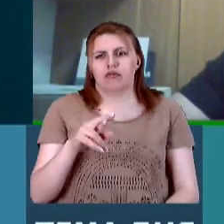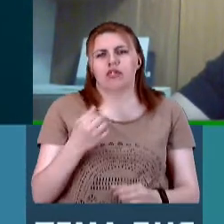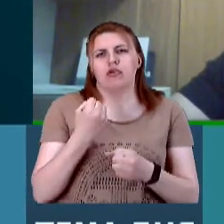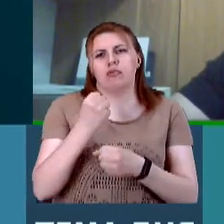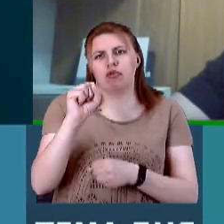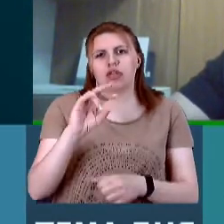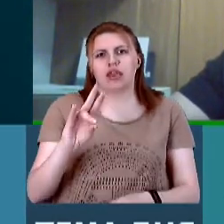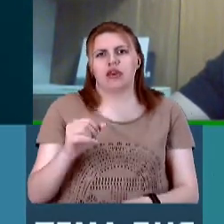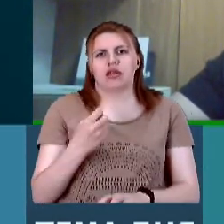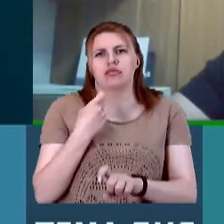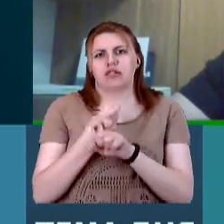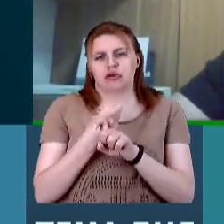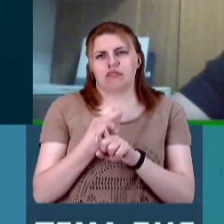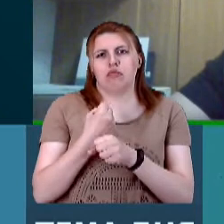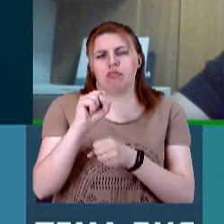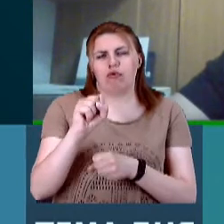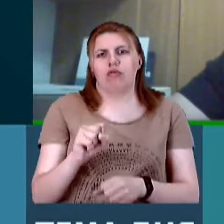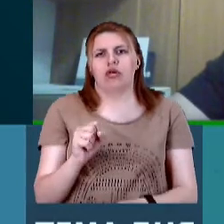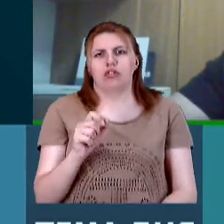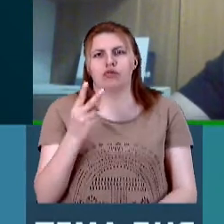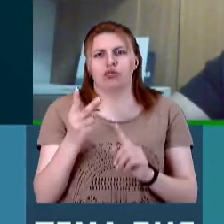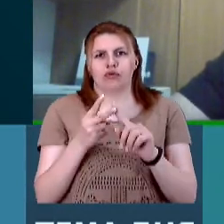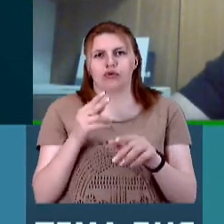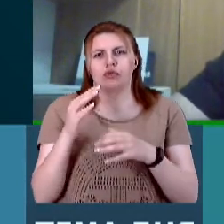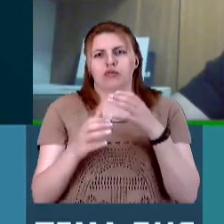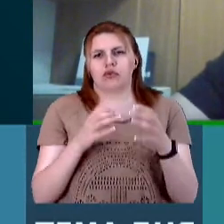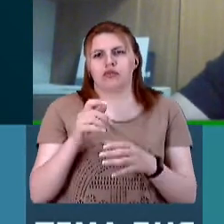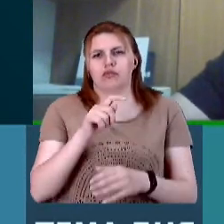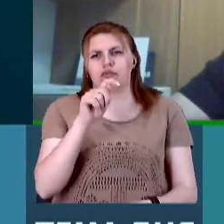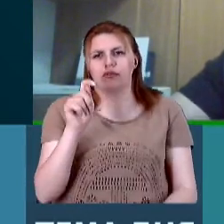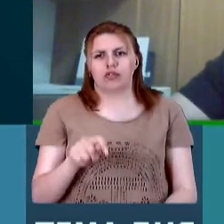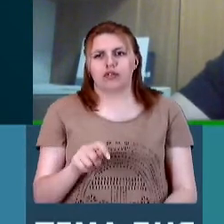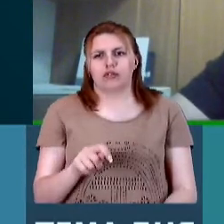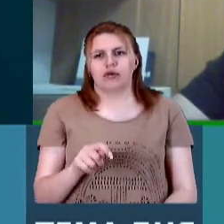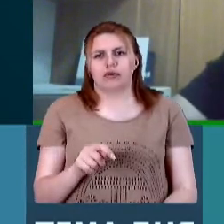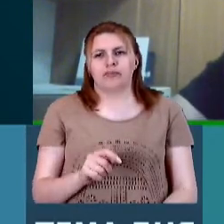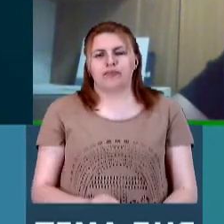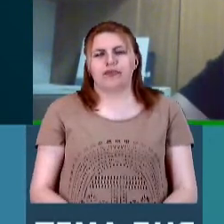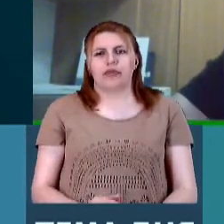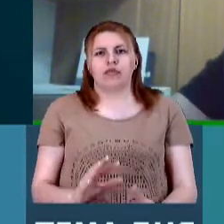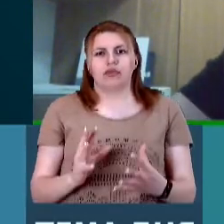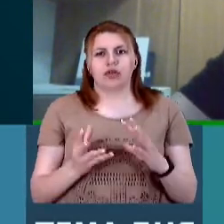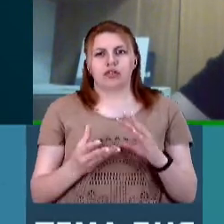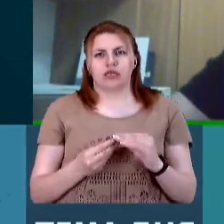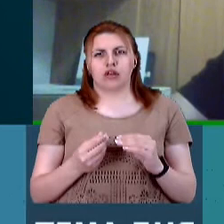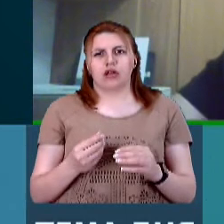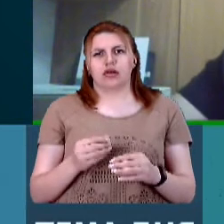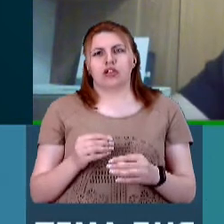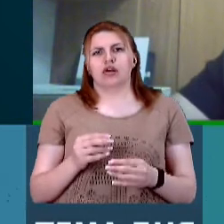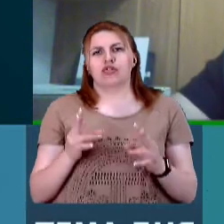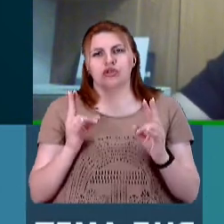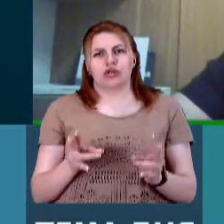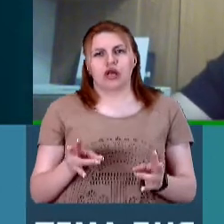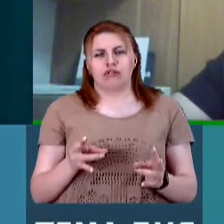Другій світовій війні. А в цілому формула така, що це була боротьба між двома тоталітарними режимами, в результаті яких жертвами стало надзвичайно